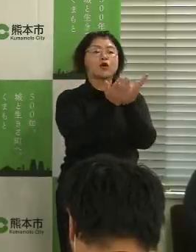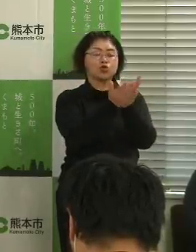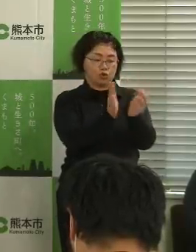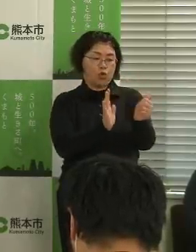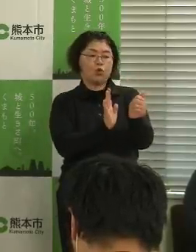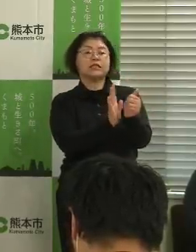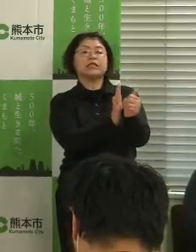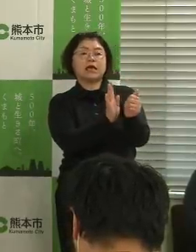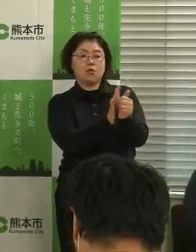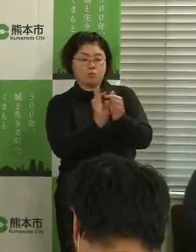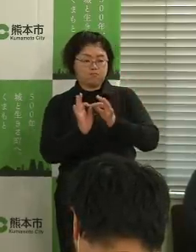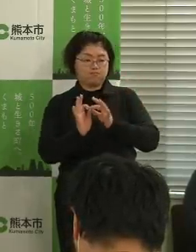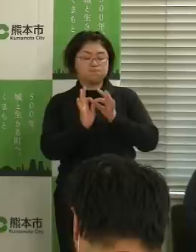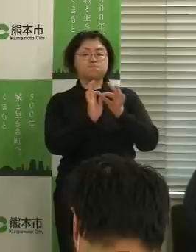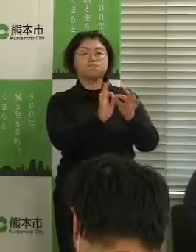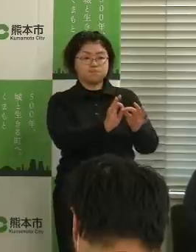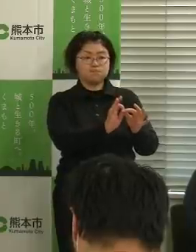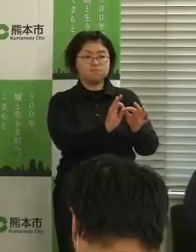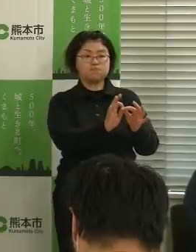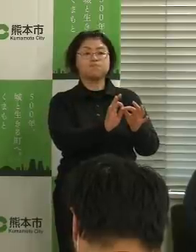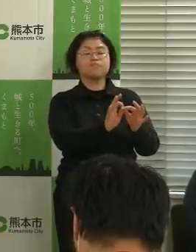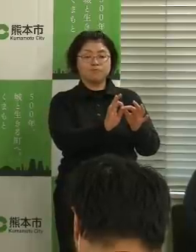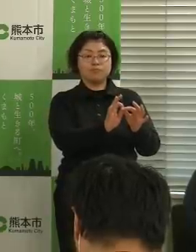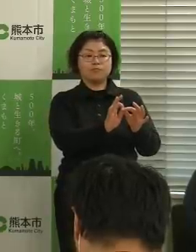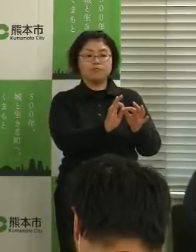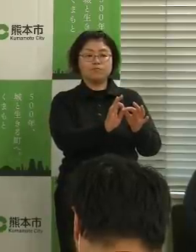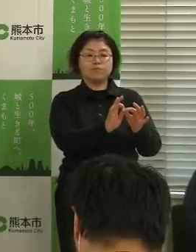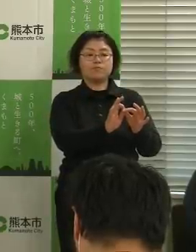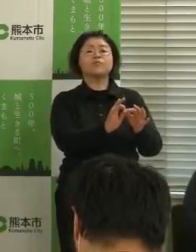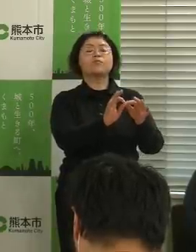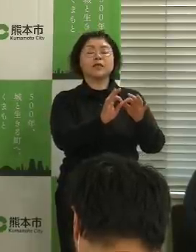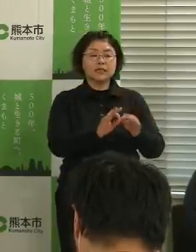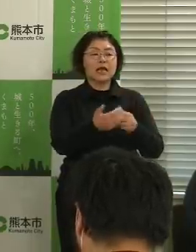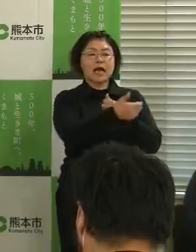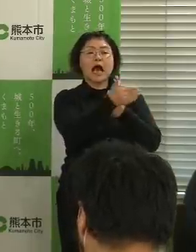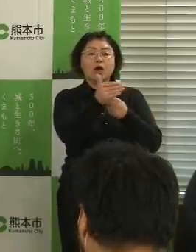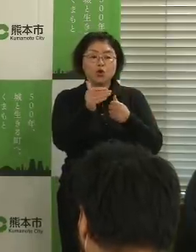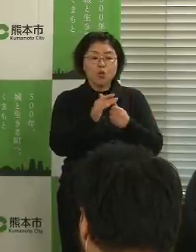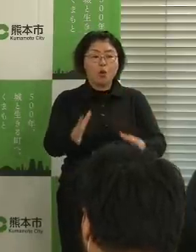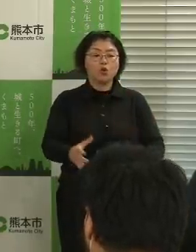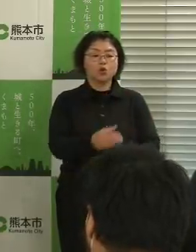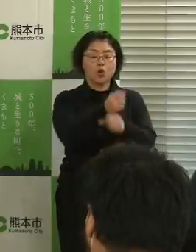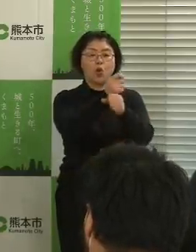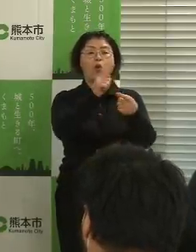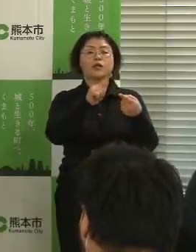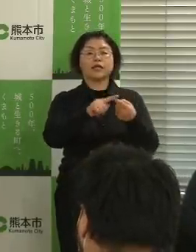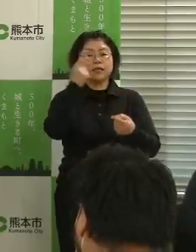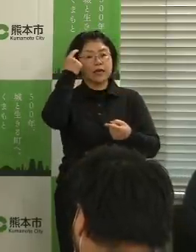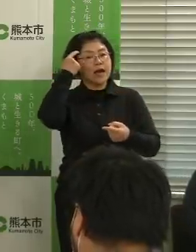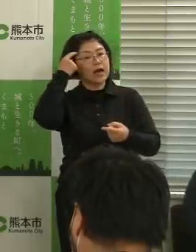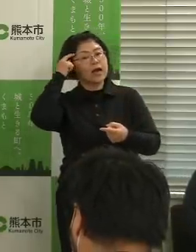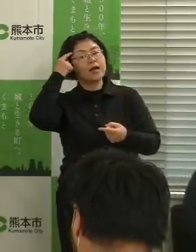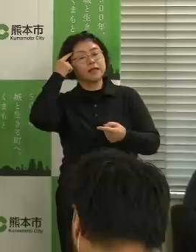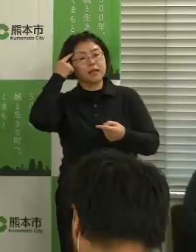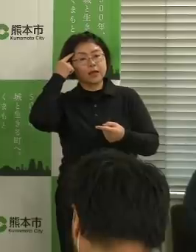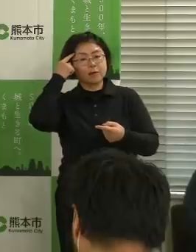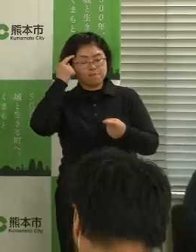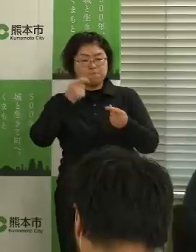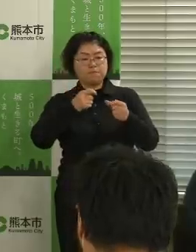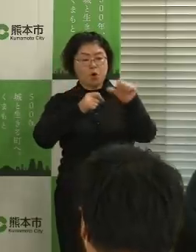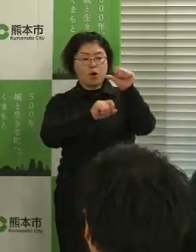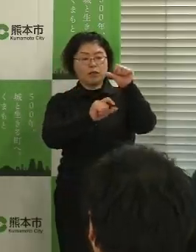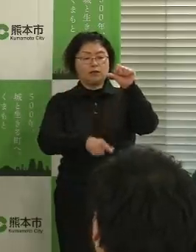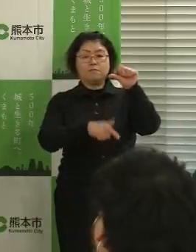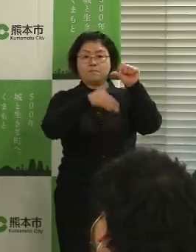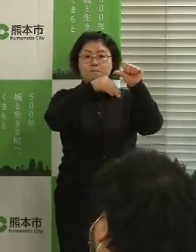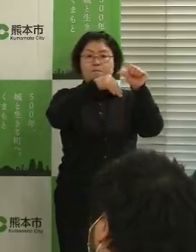を継続をできそうだということもありますので、まあ、そういう環境も総合的に考えるとですね、踏み切れたということ